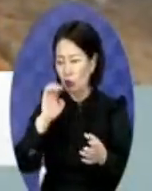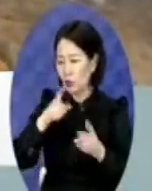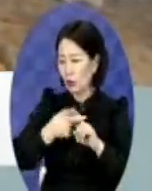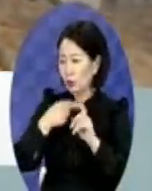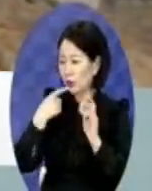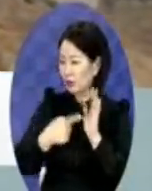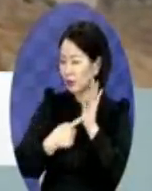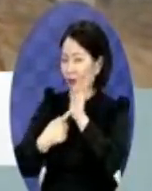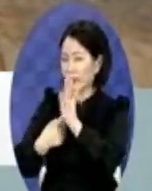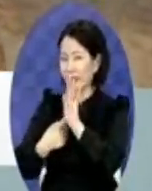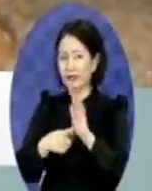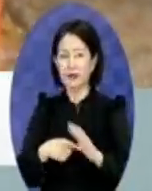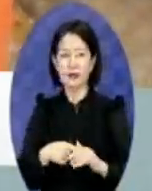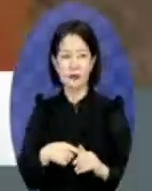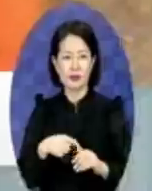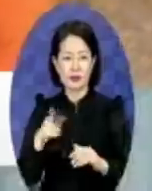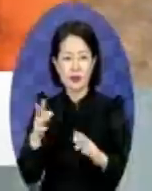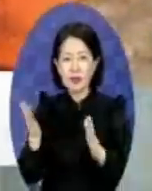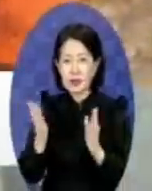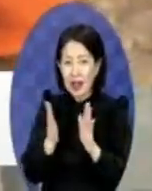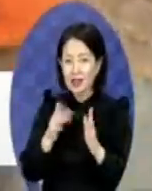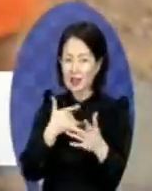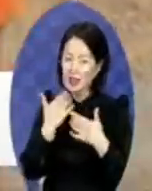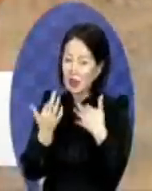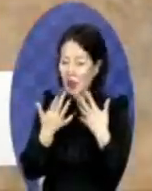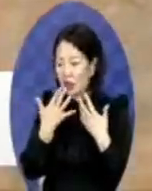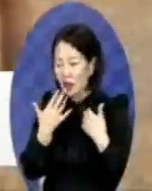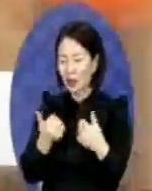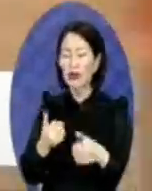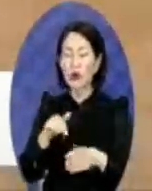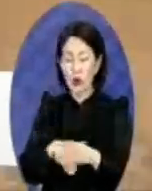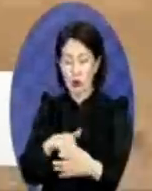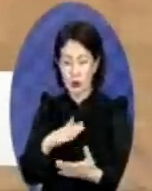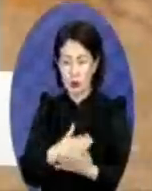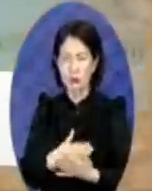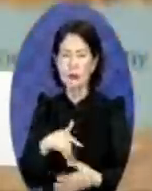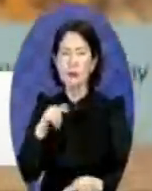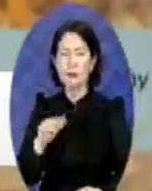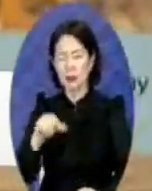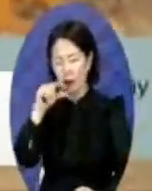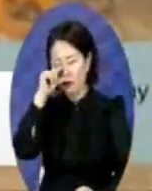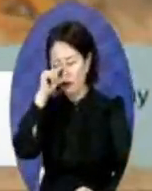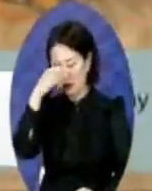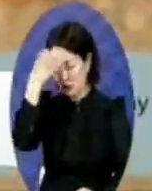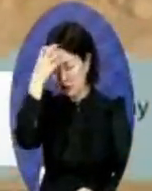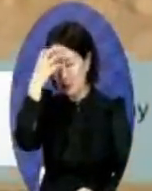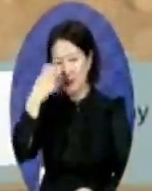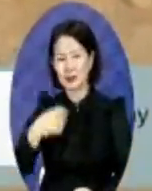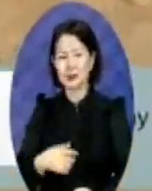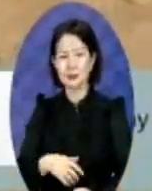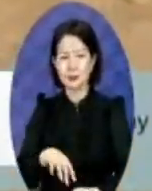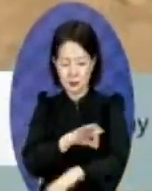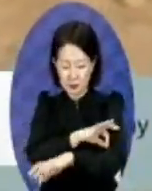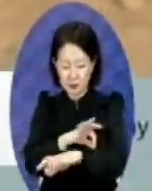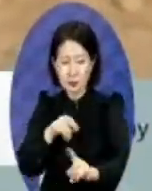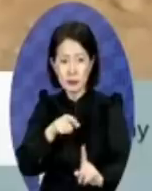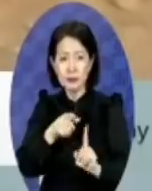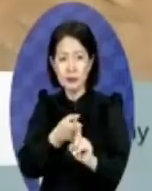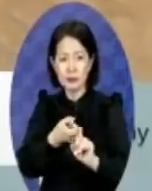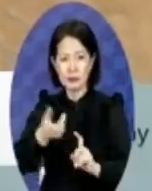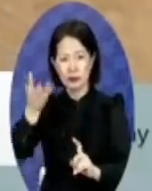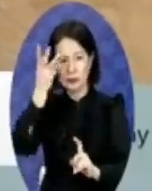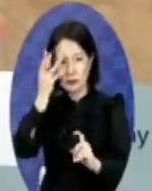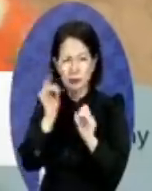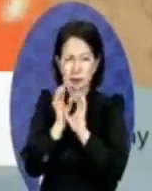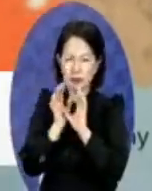илэрхийлсээр тэдний одоо байр сууринд бол нилээд нааштай одоо уур амьсгалыг оруулж байгаа юм аа. За харин Оросын холбооны улсын засгийн газрын хувьд бол төсөлтэй холбоотой болгоомжлол